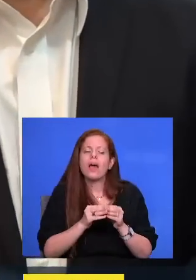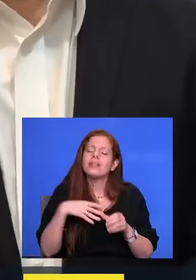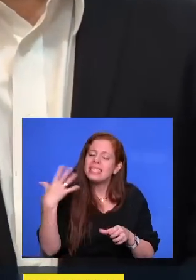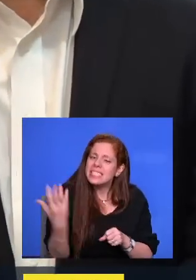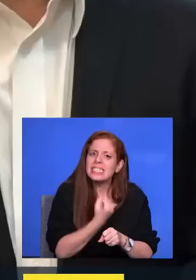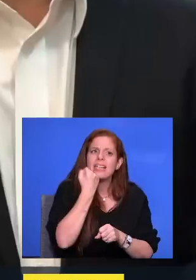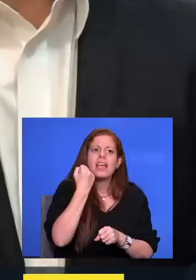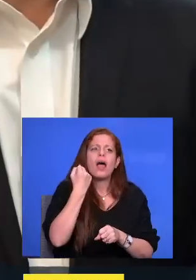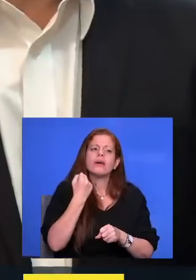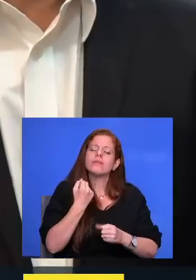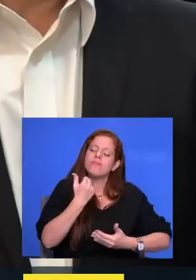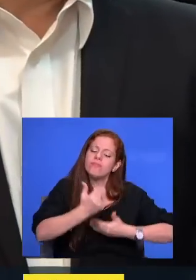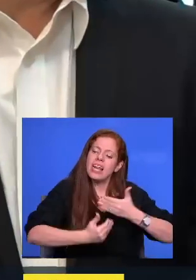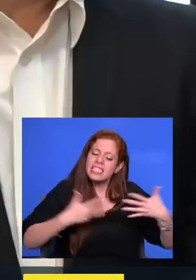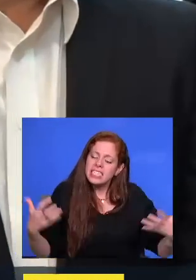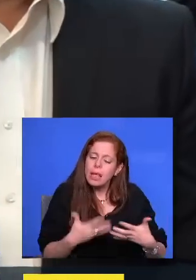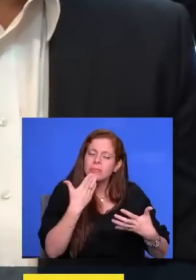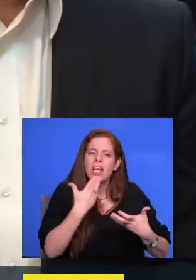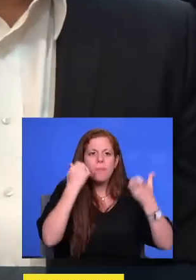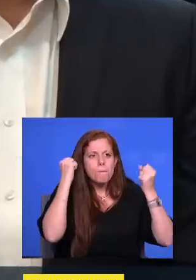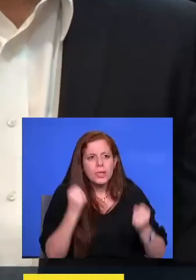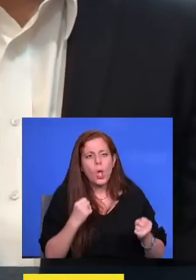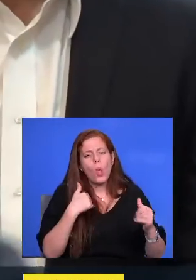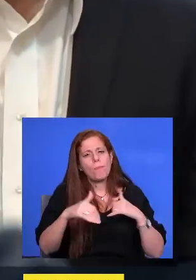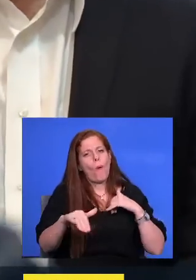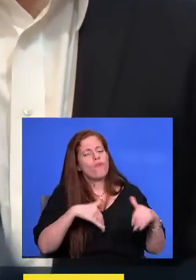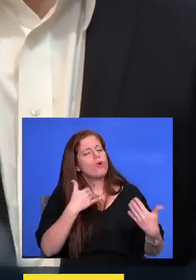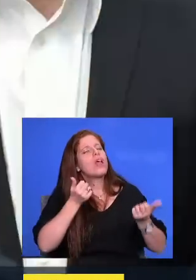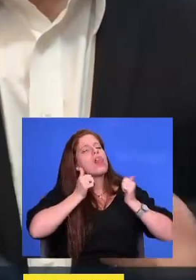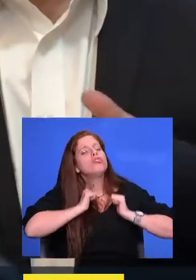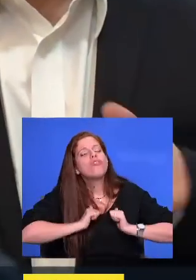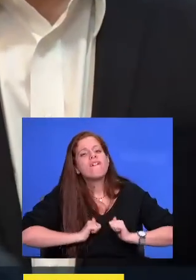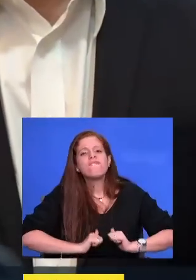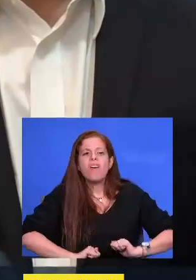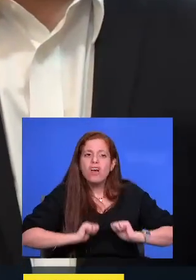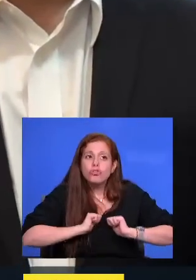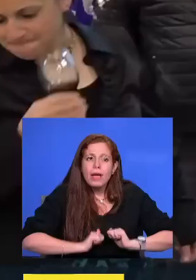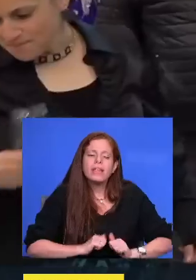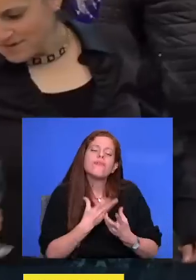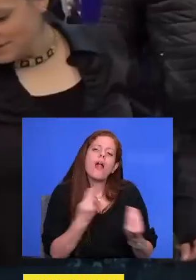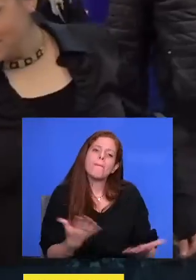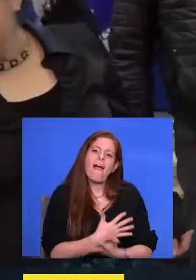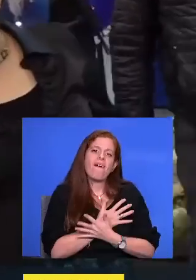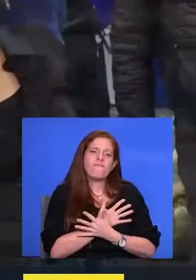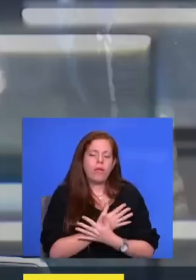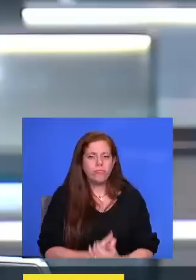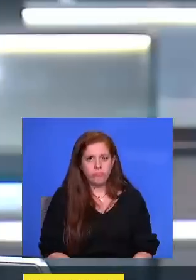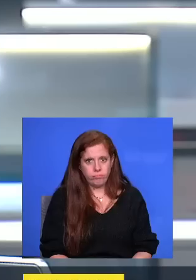את עם ישראל לביטחון ברחובות, לשלווה, לשקט ולהרבה אהבה גדולה.